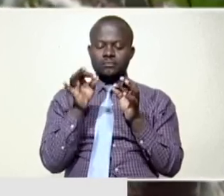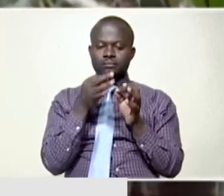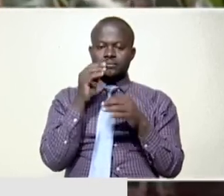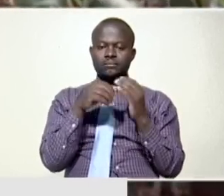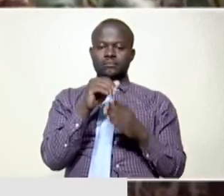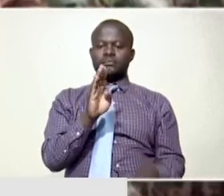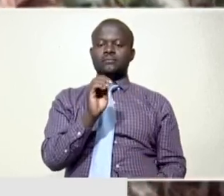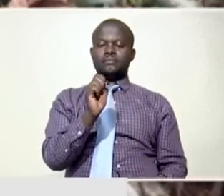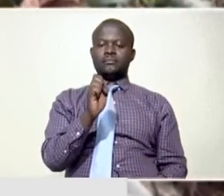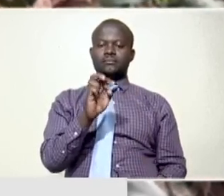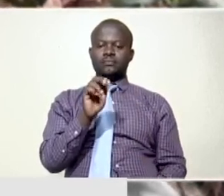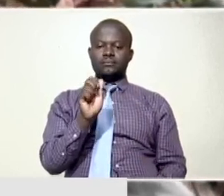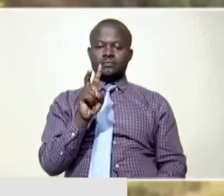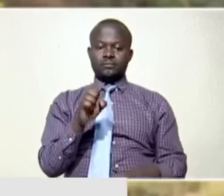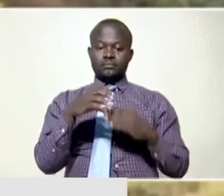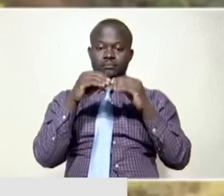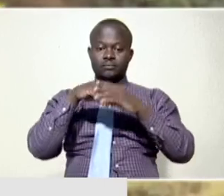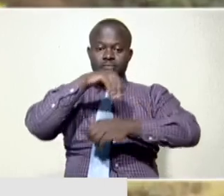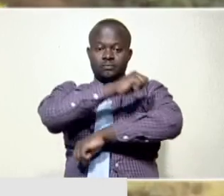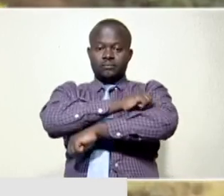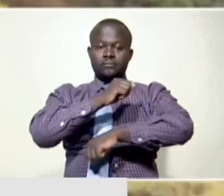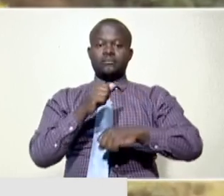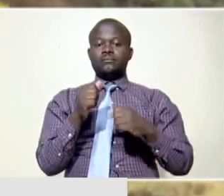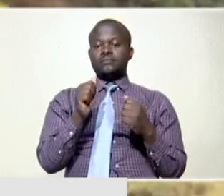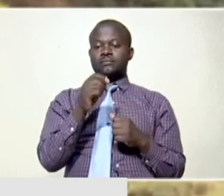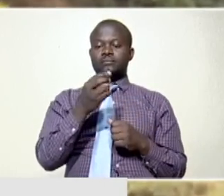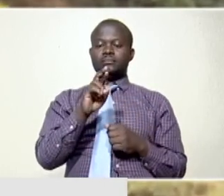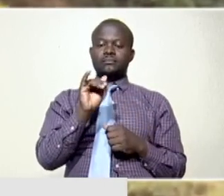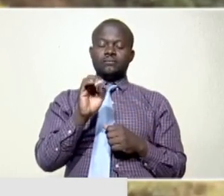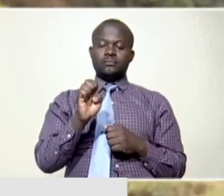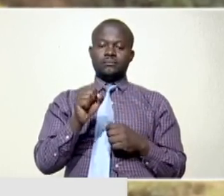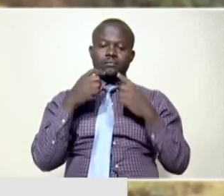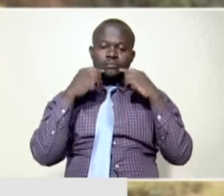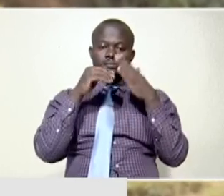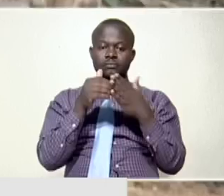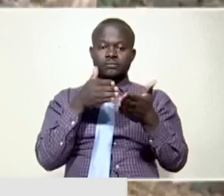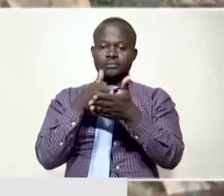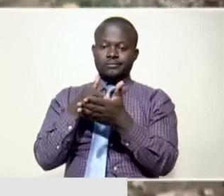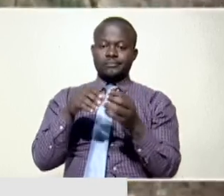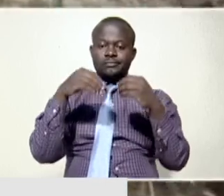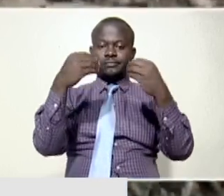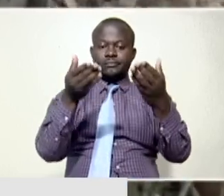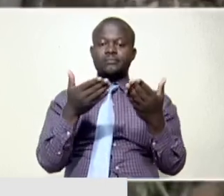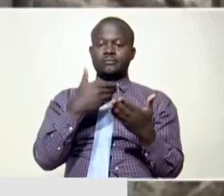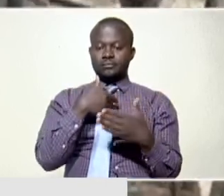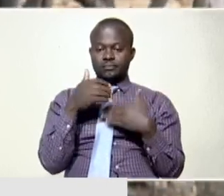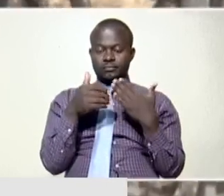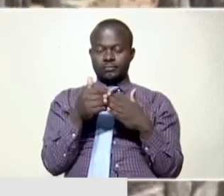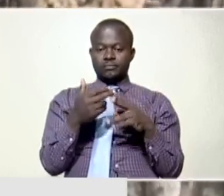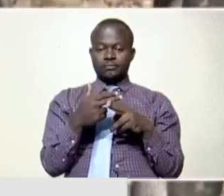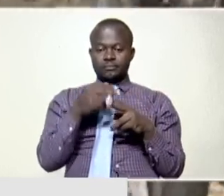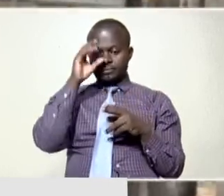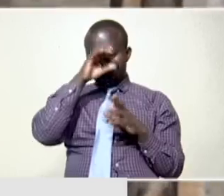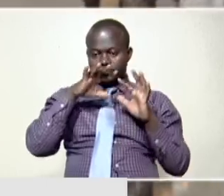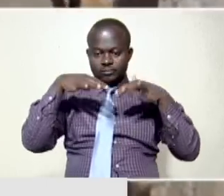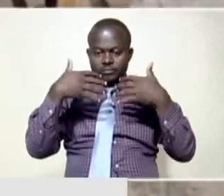beterave. Umuyobozi w'iri shuri Frere Adrien Musabiyinema avuga ko imbogamizi abaturage bari bazihawe bahuye nazo bagiye gushaka